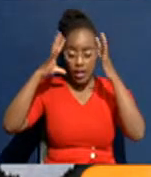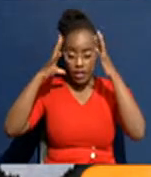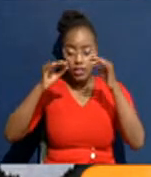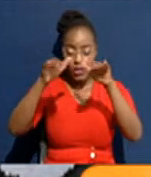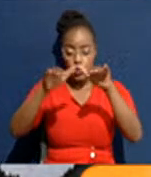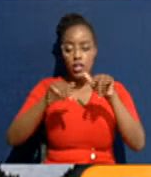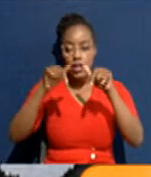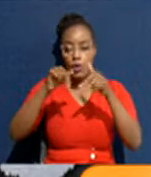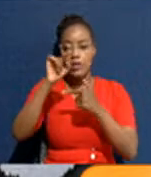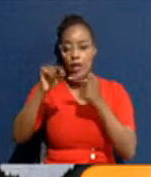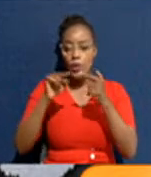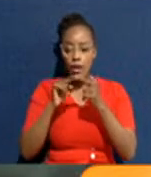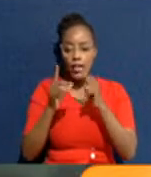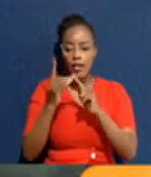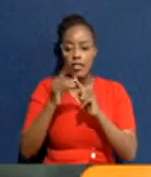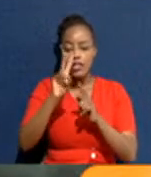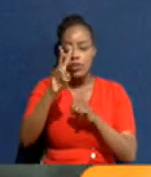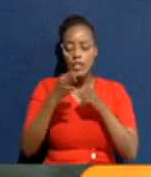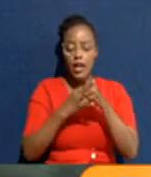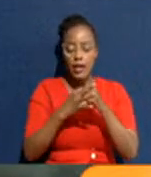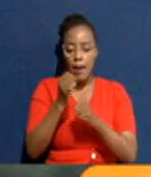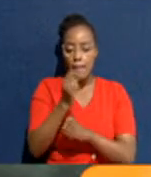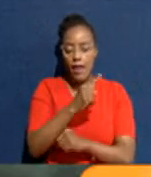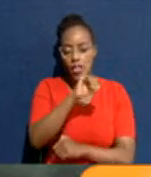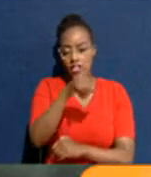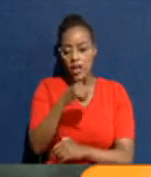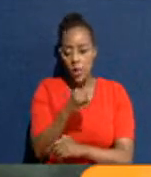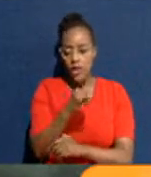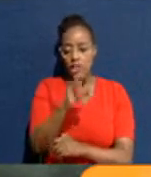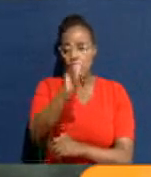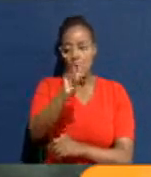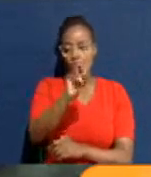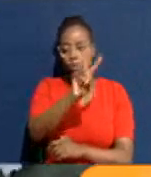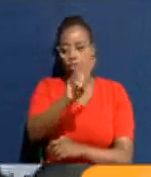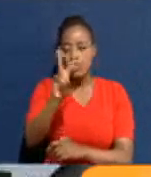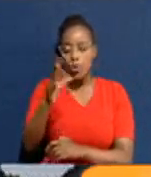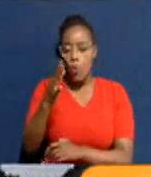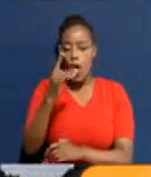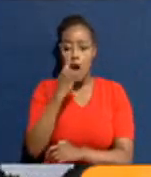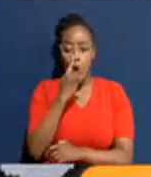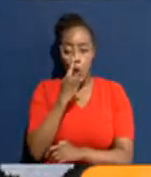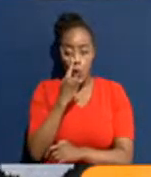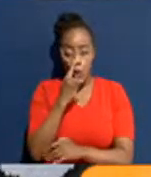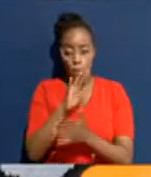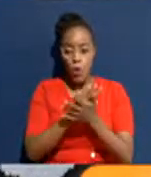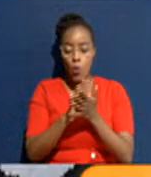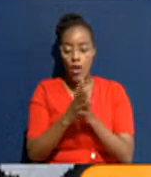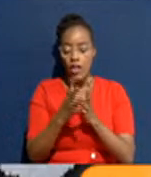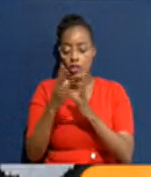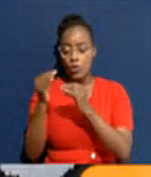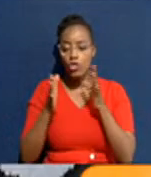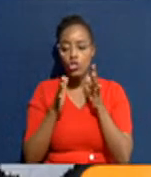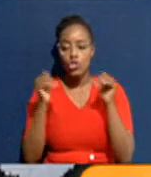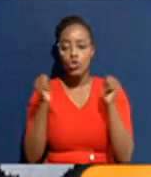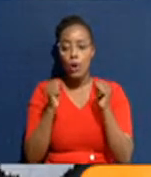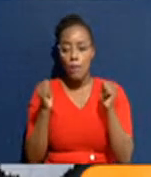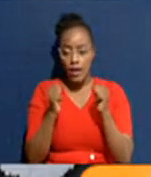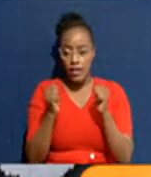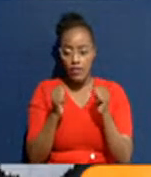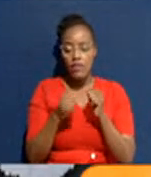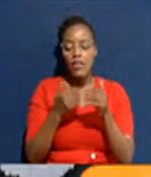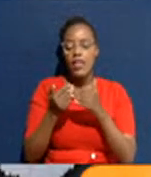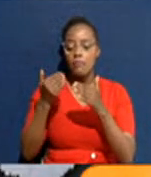kumzika leo tarehe 28 Januari mwaka 2022 hapa nyumbani bila ya kwenda mochwari ndani ya